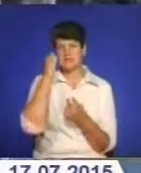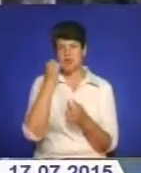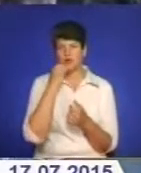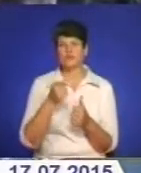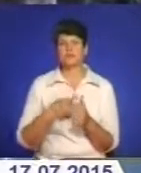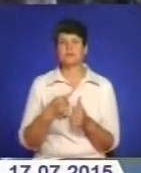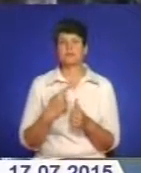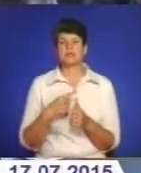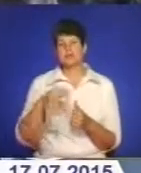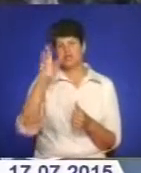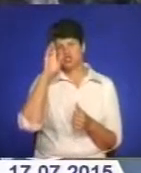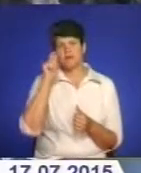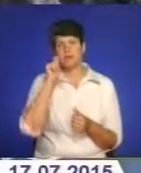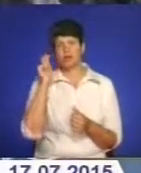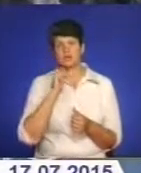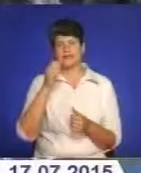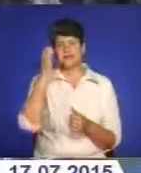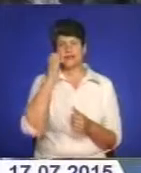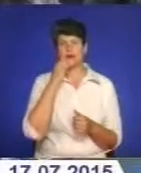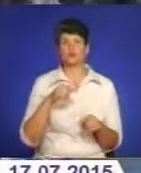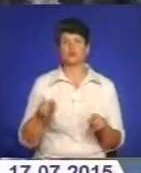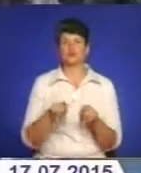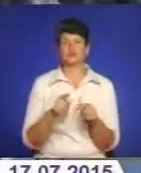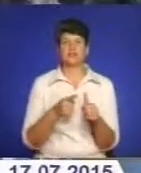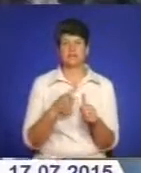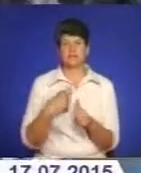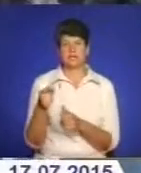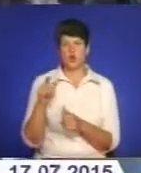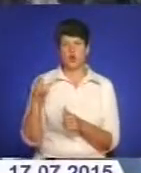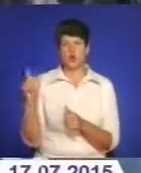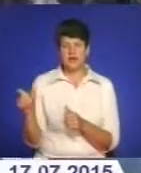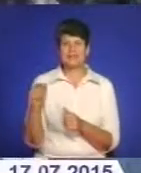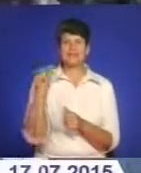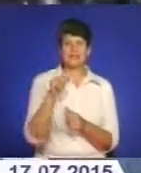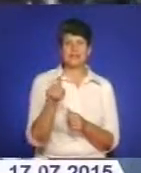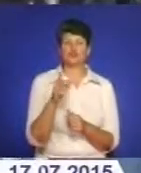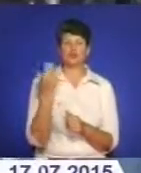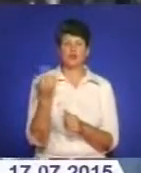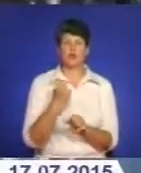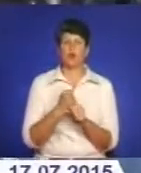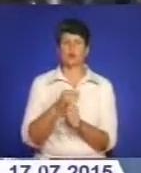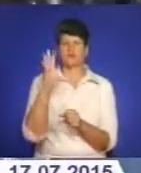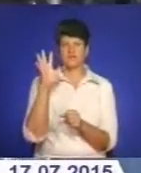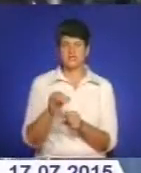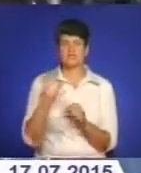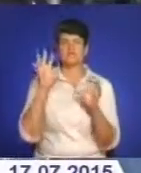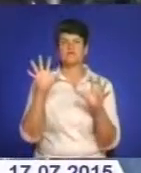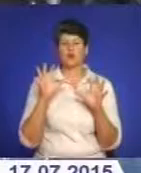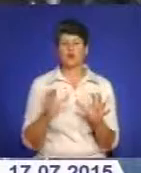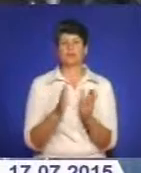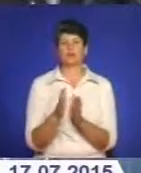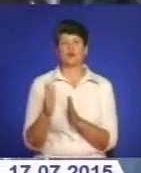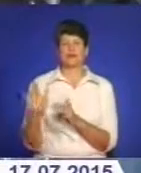імені держави України і дякую також від імені тернополян за те, що ви робите все, щоб законність і порядок